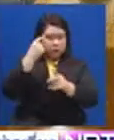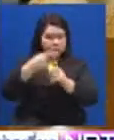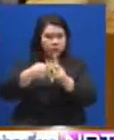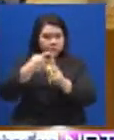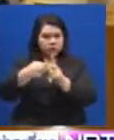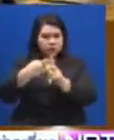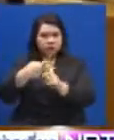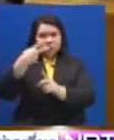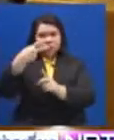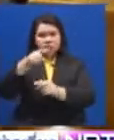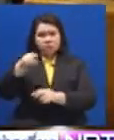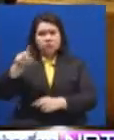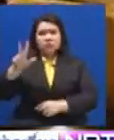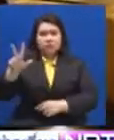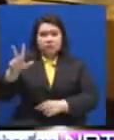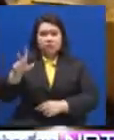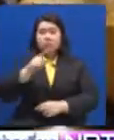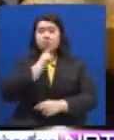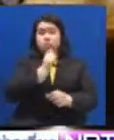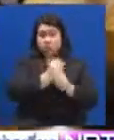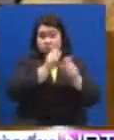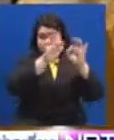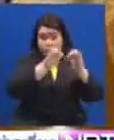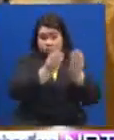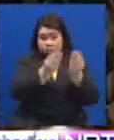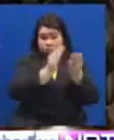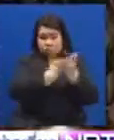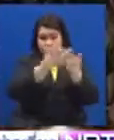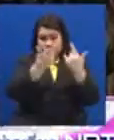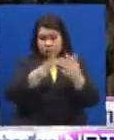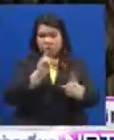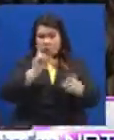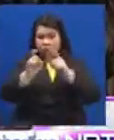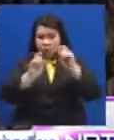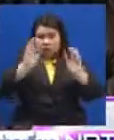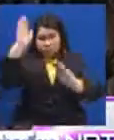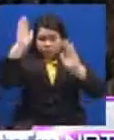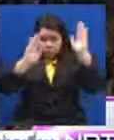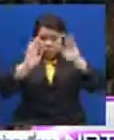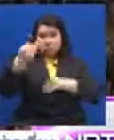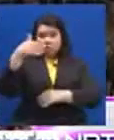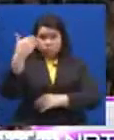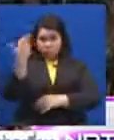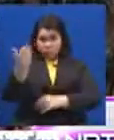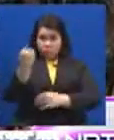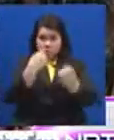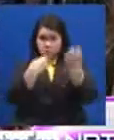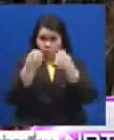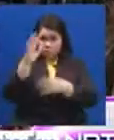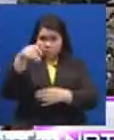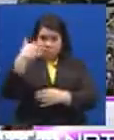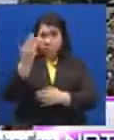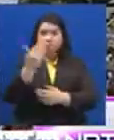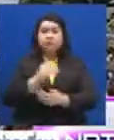ทั้งนี้หลังจากร่างรัฐธรรมนูญเสร็จจะต้องทำประชาพิจารณ์ก่อนเพื่อรับฟังความคิดเห็นของประชาช